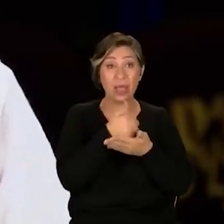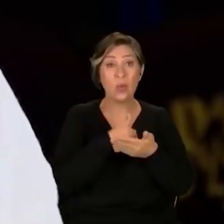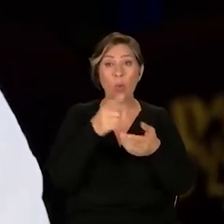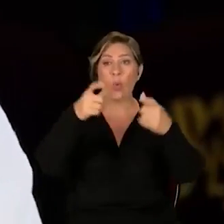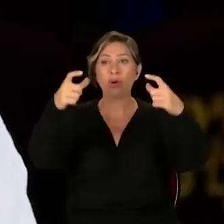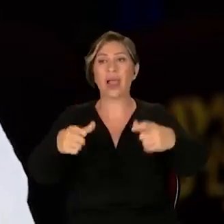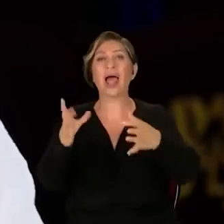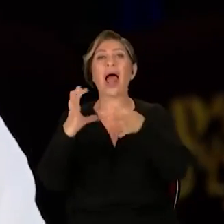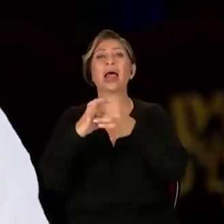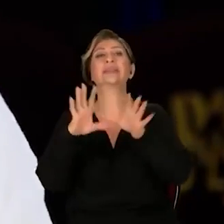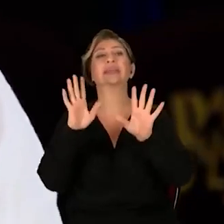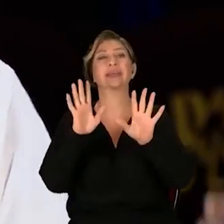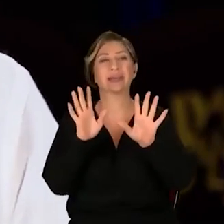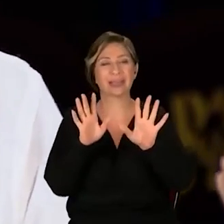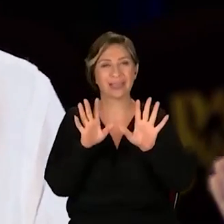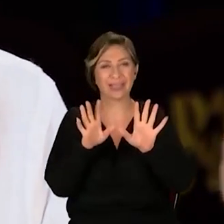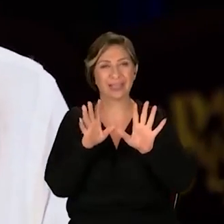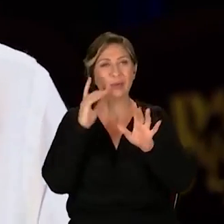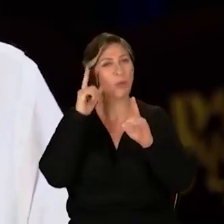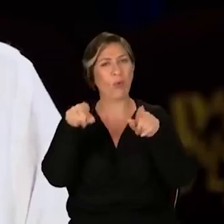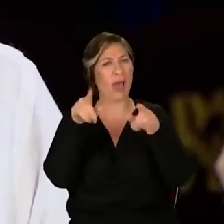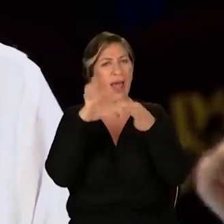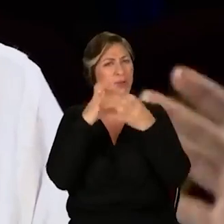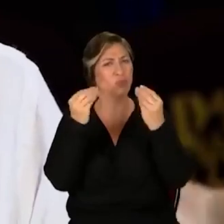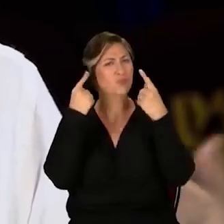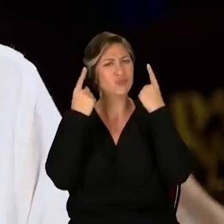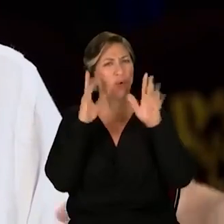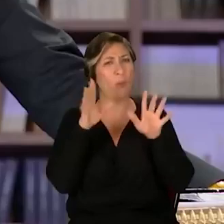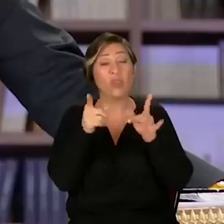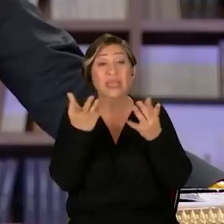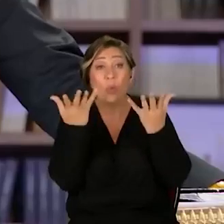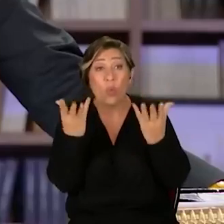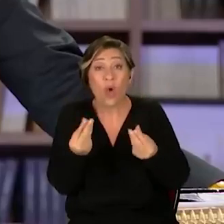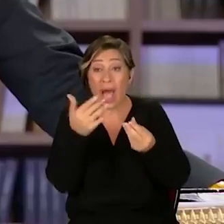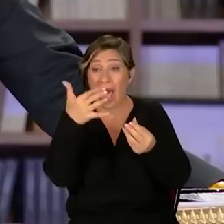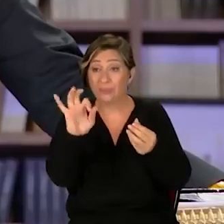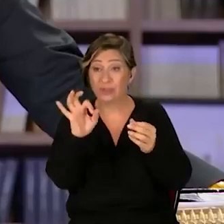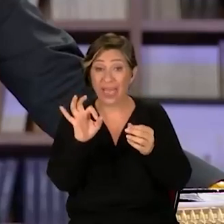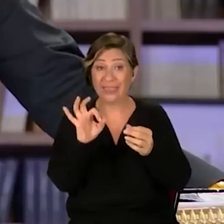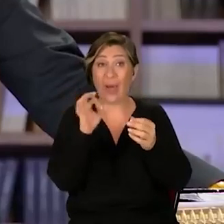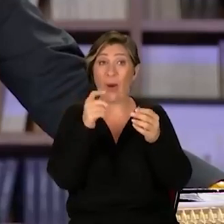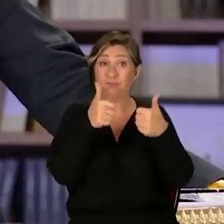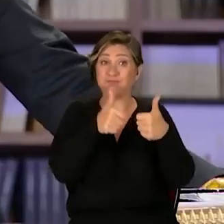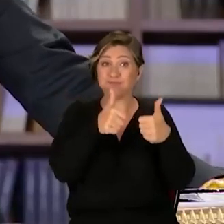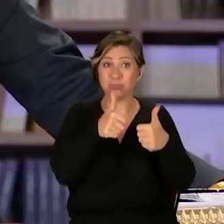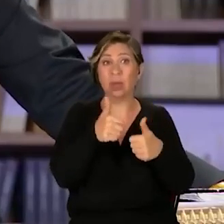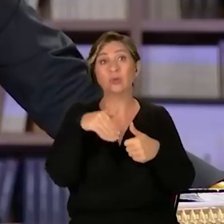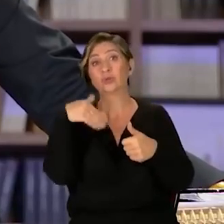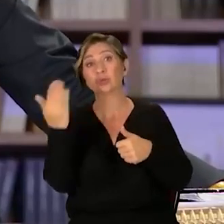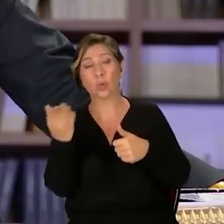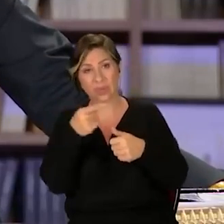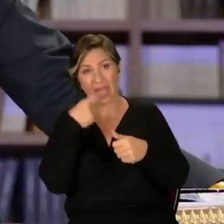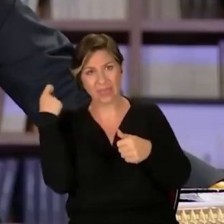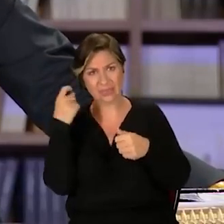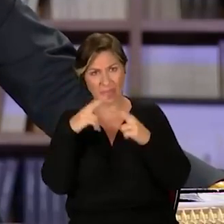kasabayla kasabadakileri hiç etkilediğini düşünmüyorum. Tamam işte ama yani o nasıl oluyor da 60'larda böyle... Yani o daha eski bir